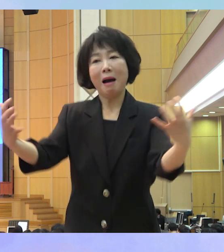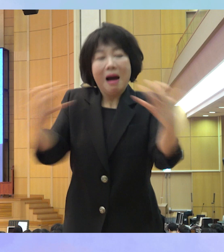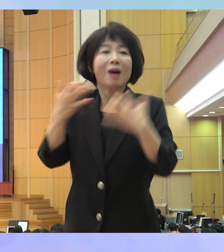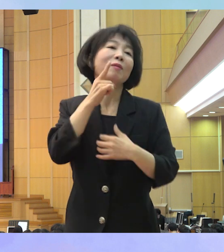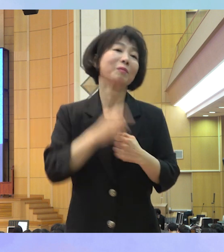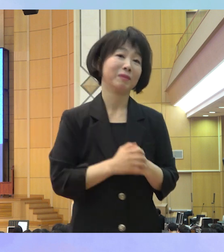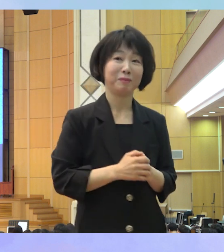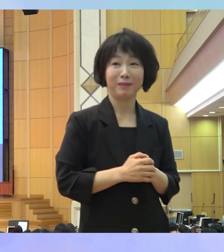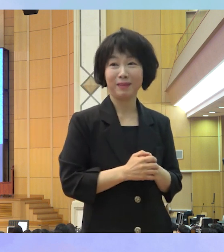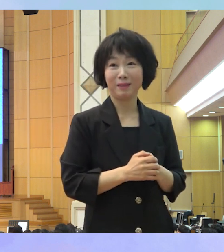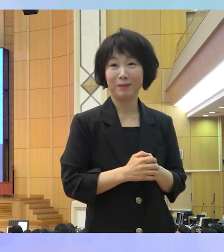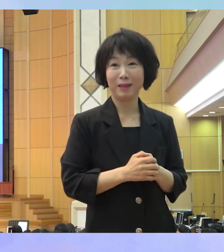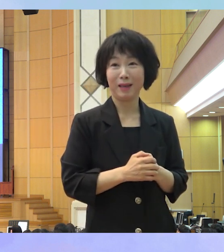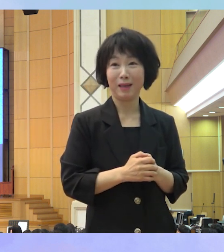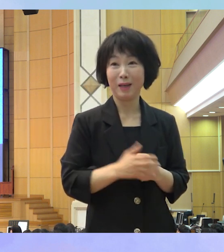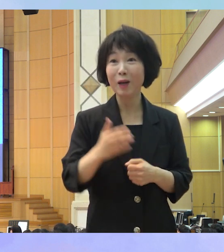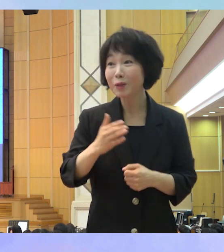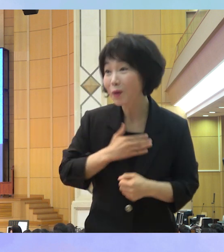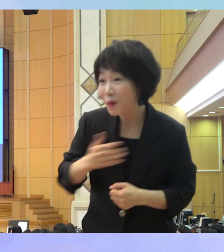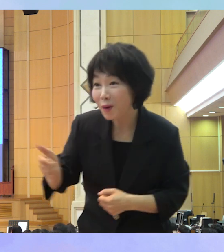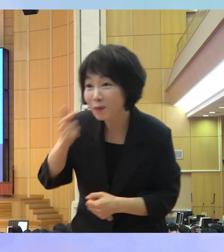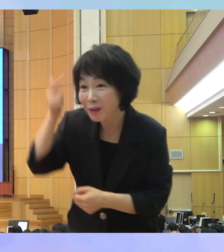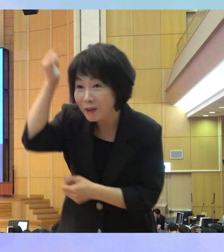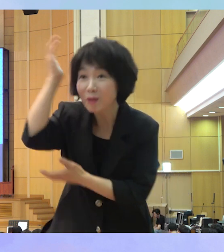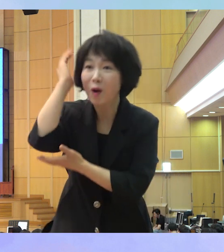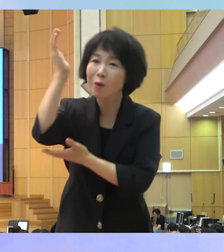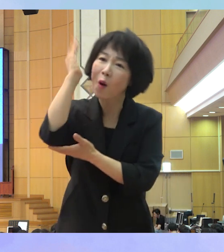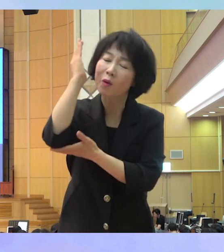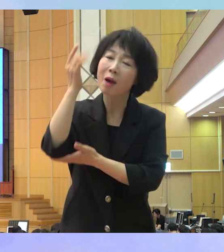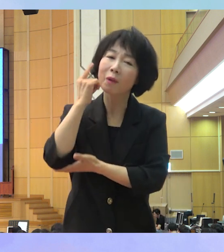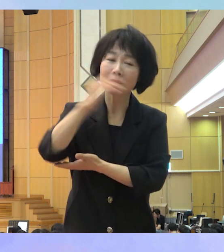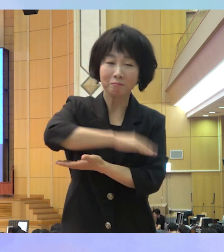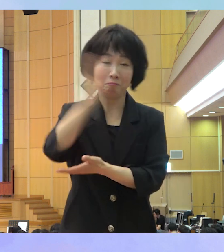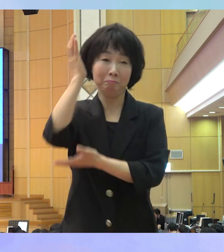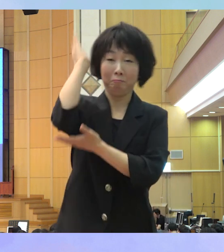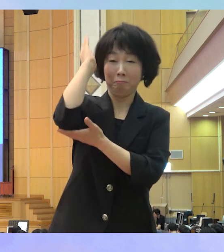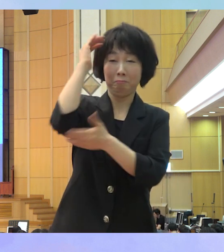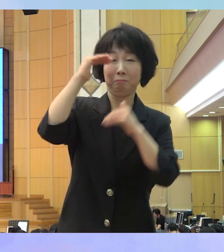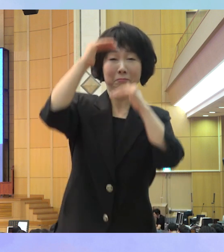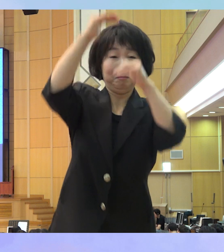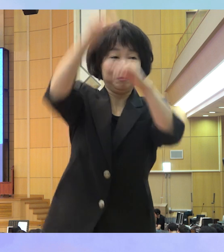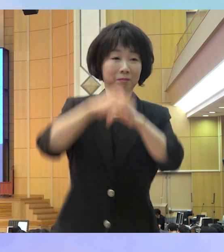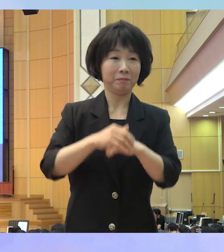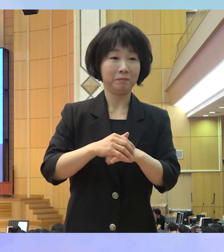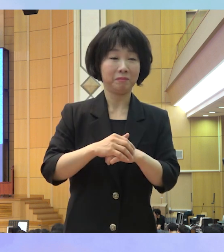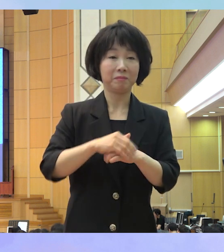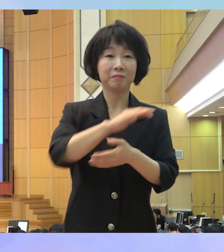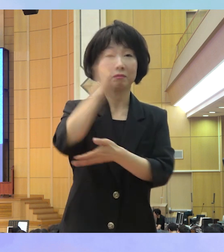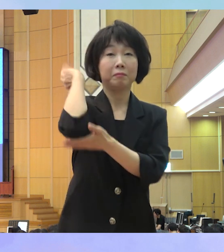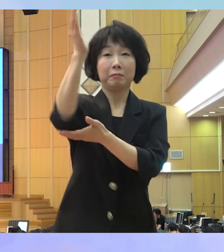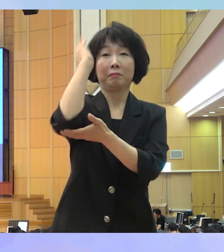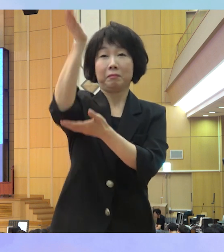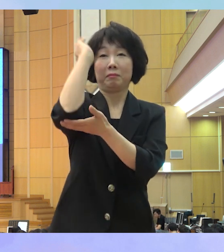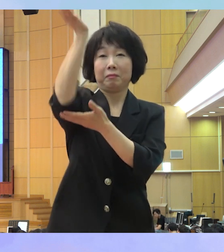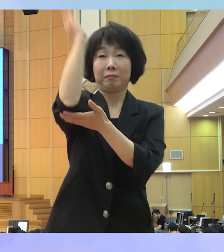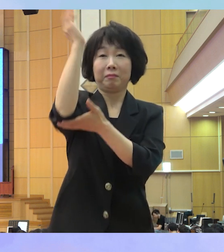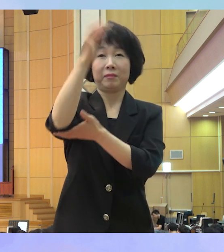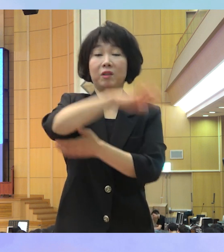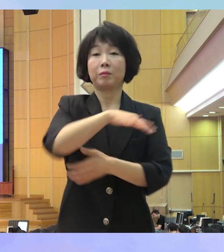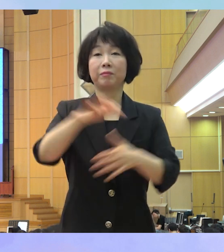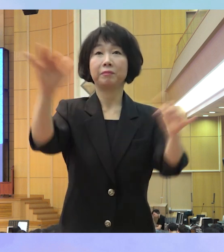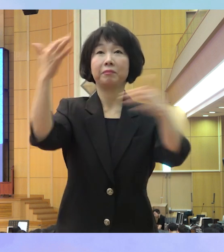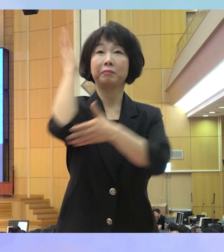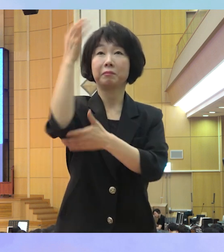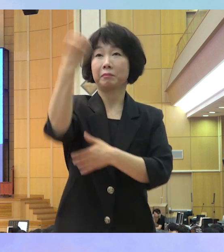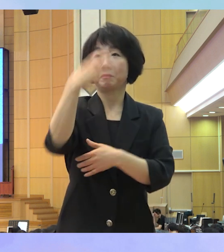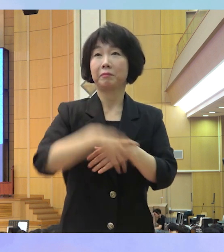그렇죠? 그러니까 저도 설교해보면 알아요. 설교해봤을 때 여러분들이 먼 산 바라보면서